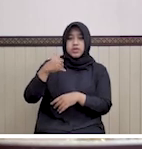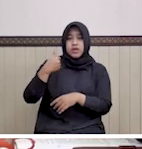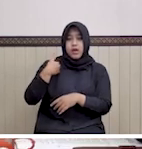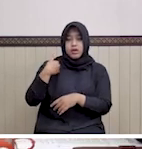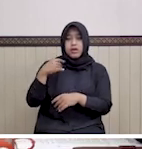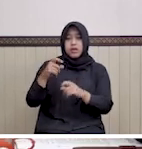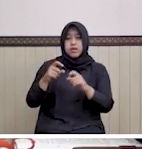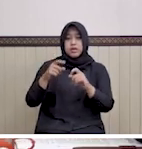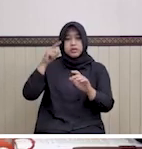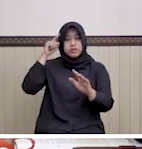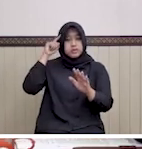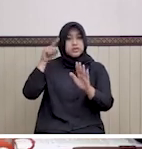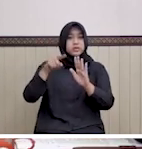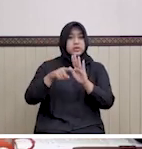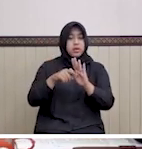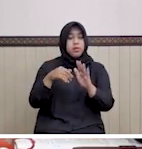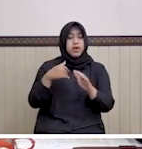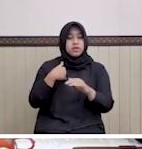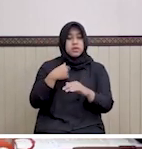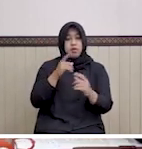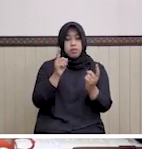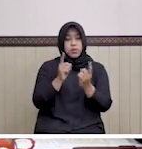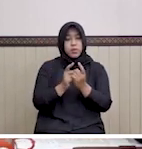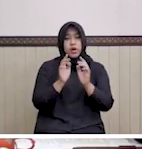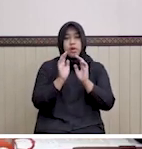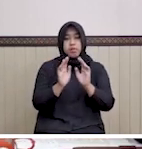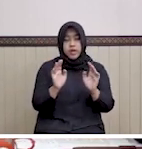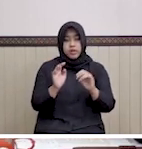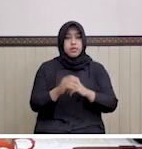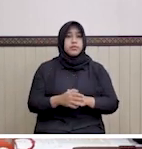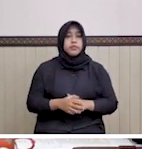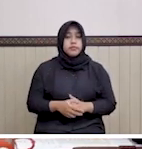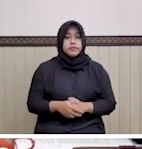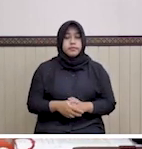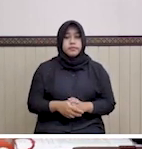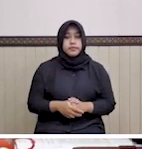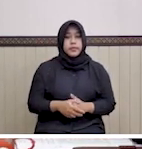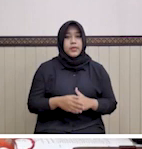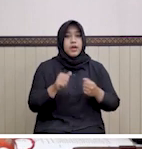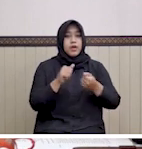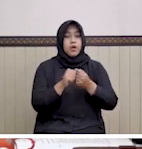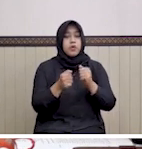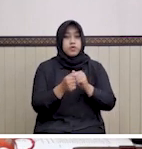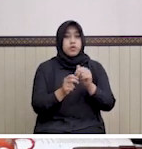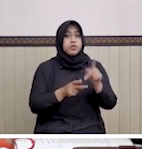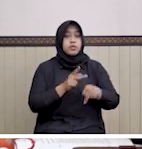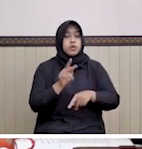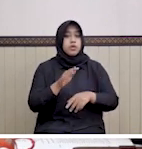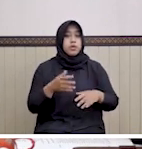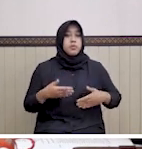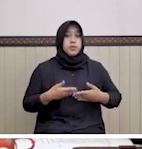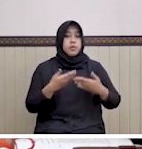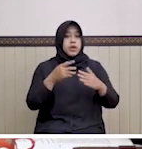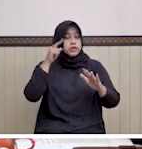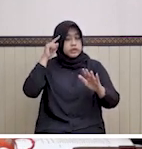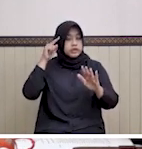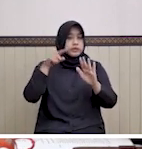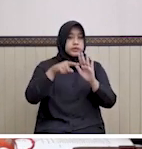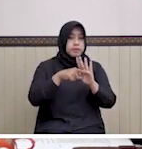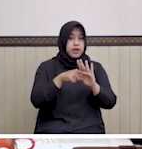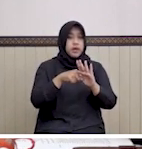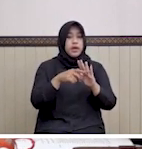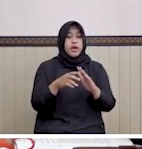stigma dnce rasa ini masih banyak ditemukan Gitu sehingga kasus-kasusnya kalau kemudian tidak memberikan stigma